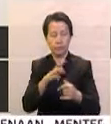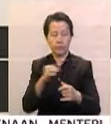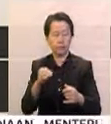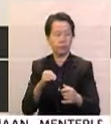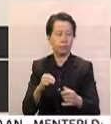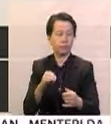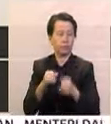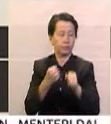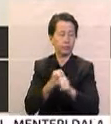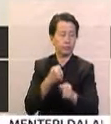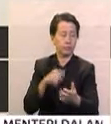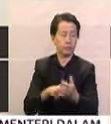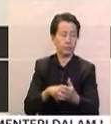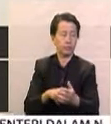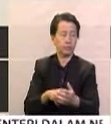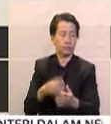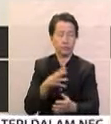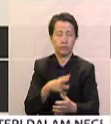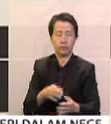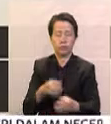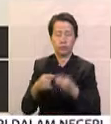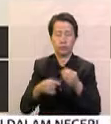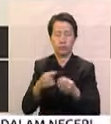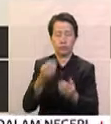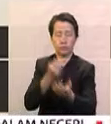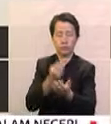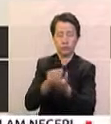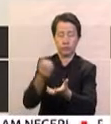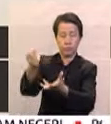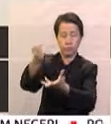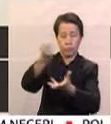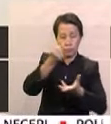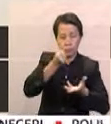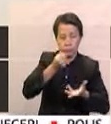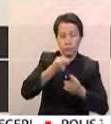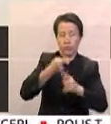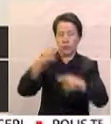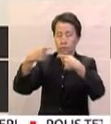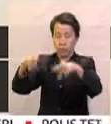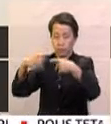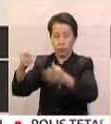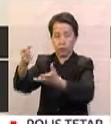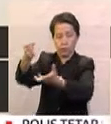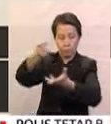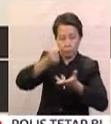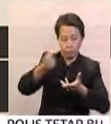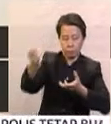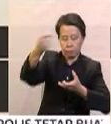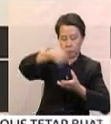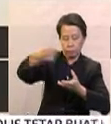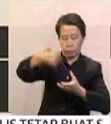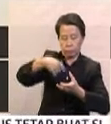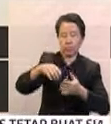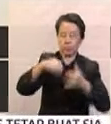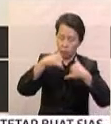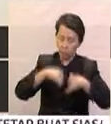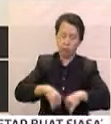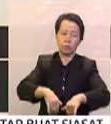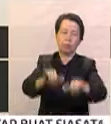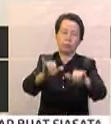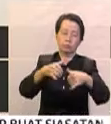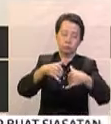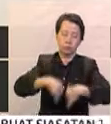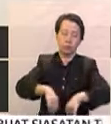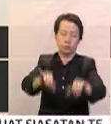year. Now, fundraising from the capital market will remain, I think, consistent with